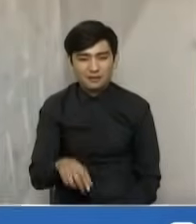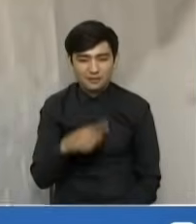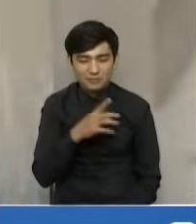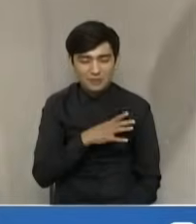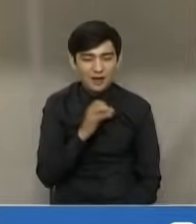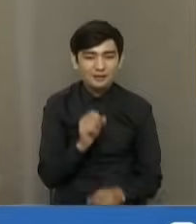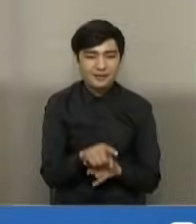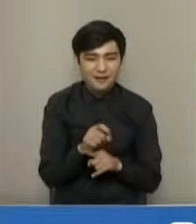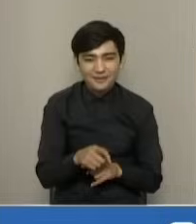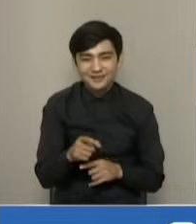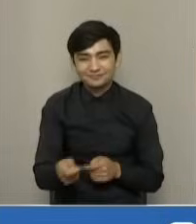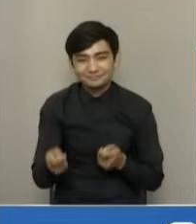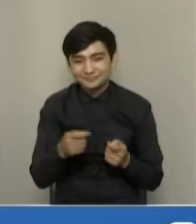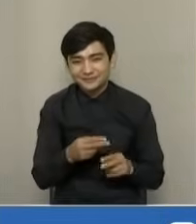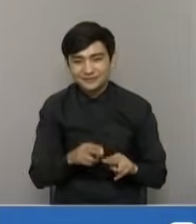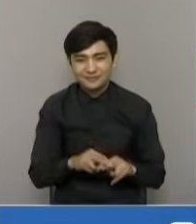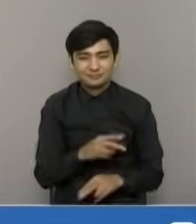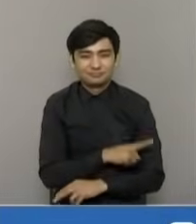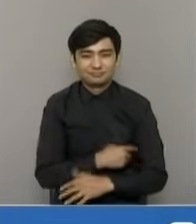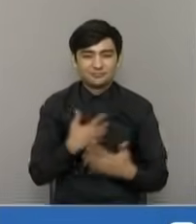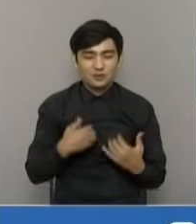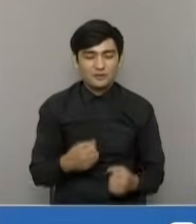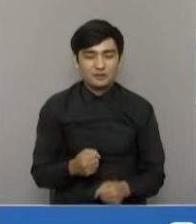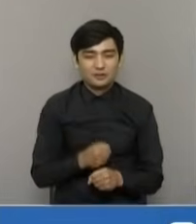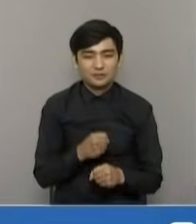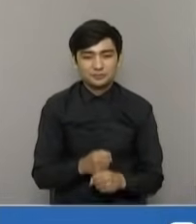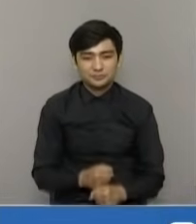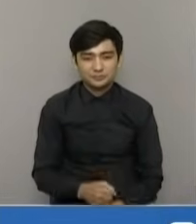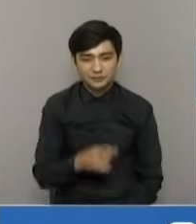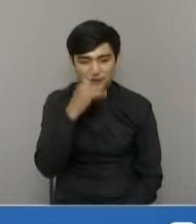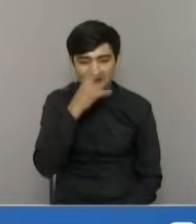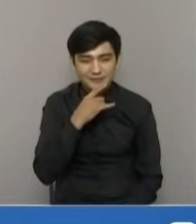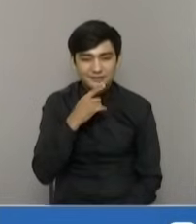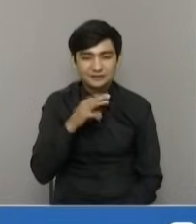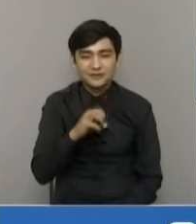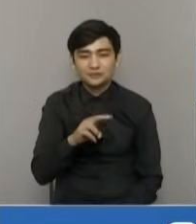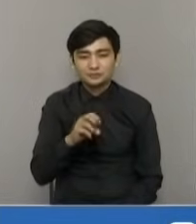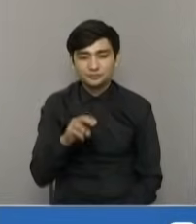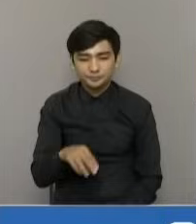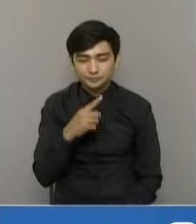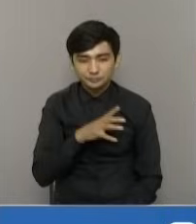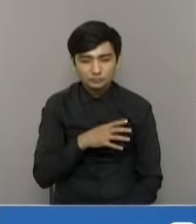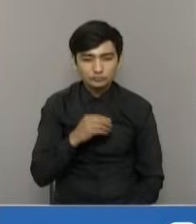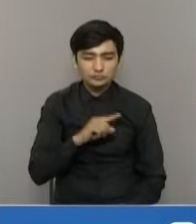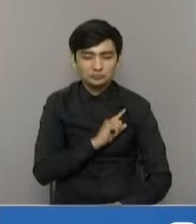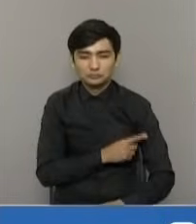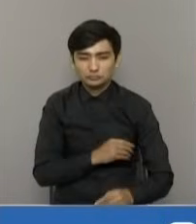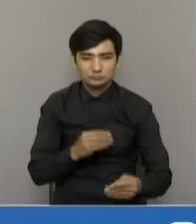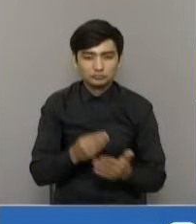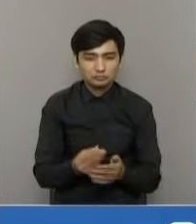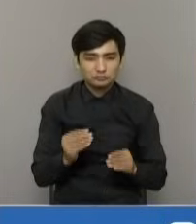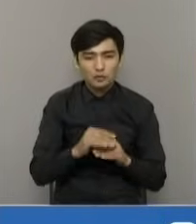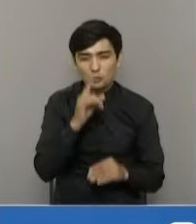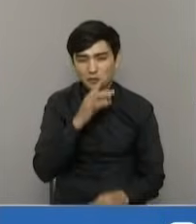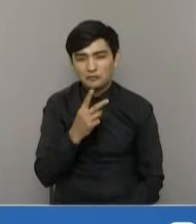население заказывает их для укрепления здоровья. Казахтелеком говорит, что значительно удорожания не будет, только на 2-3